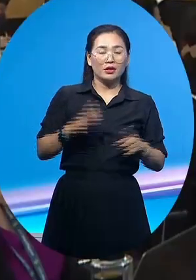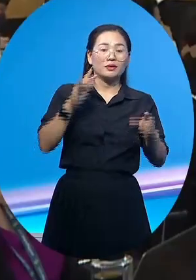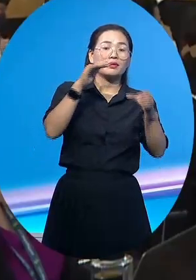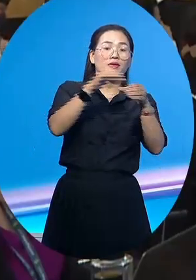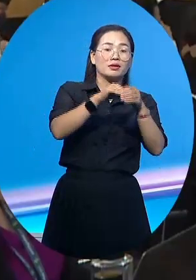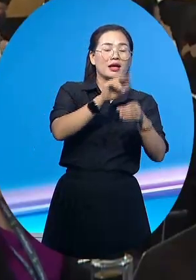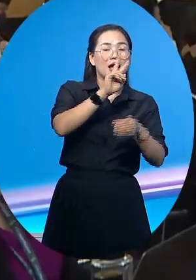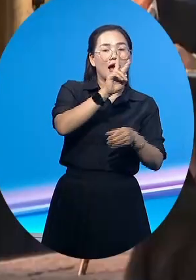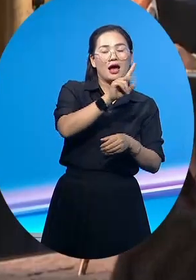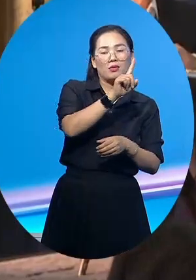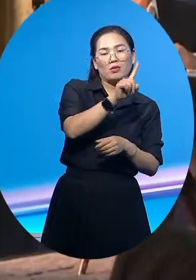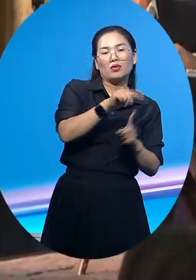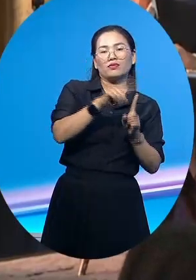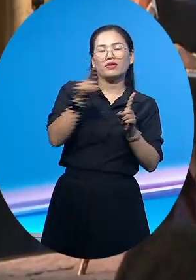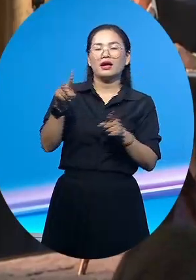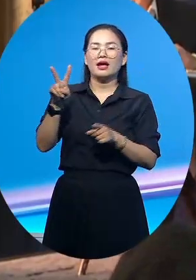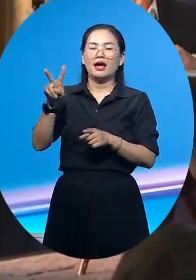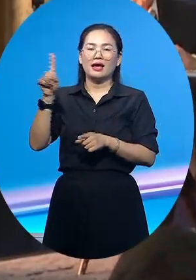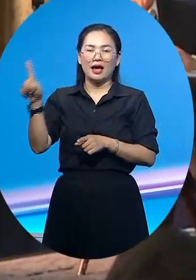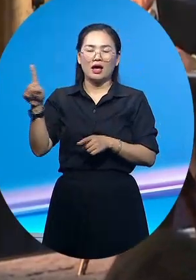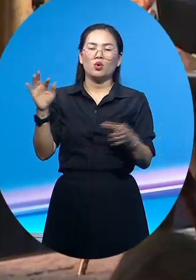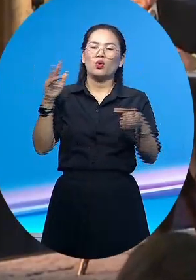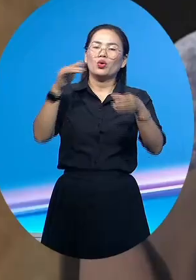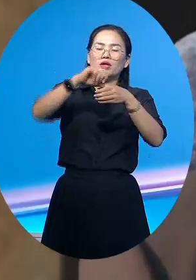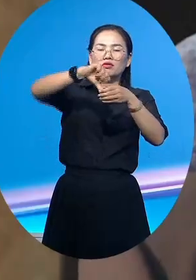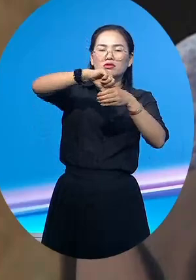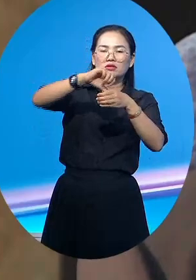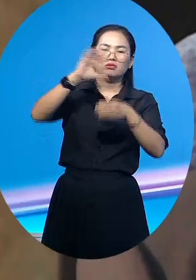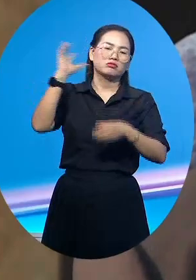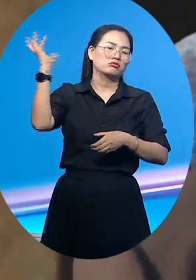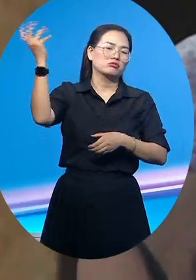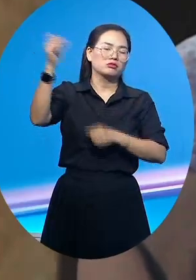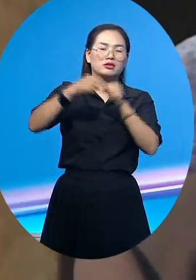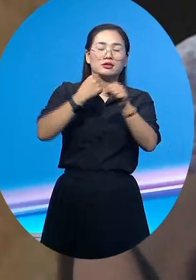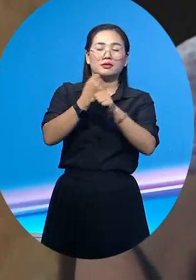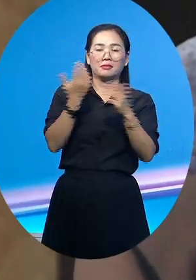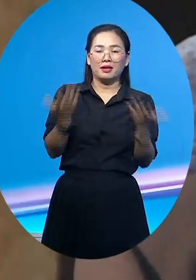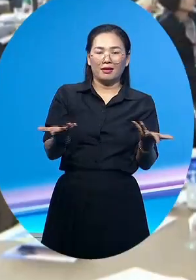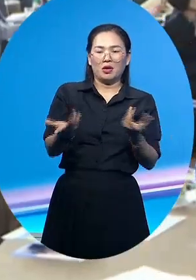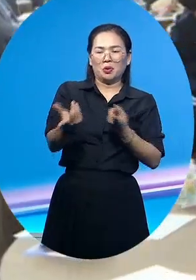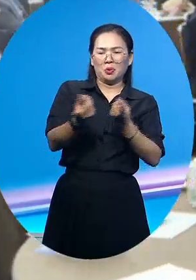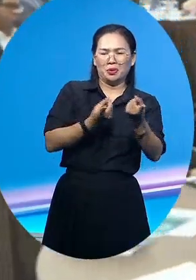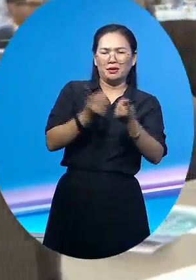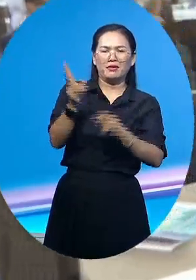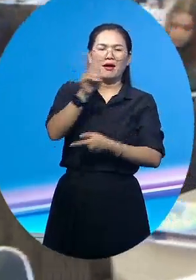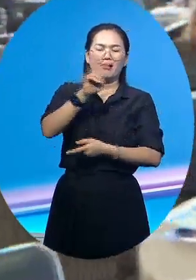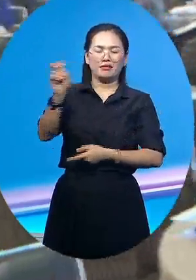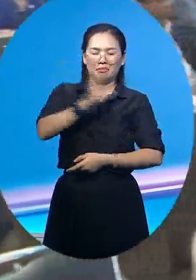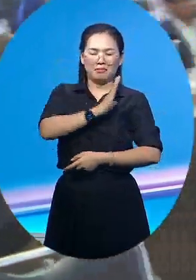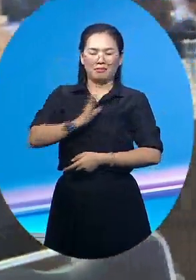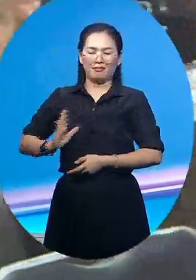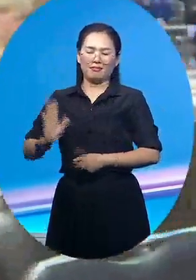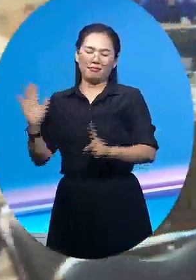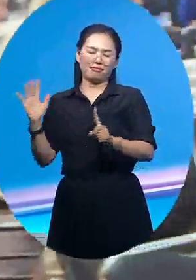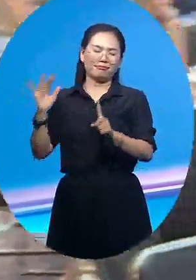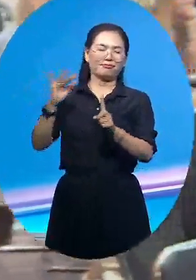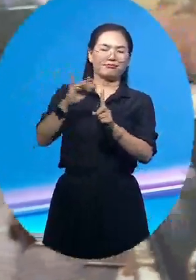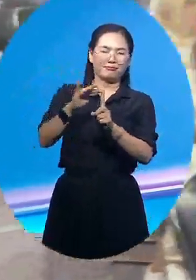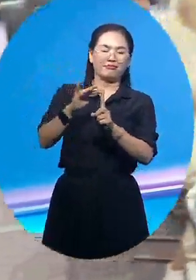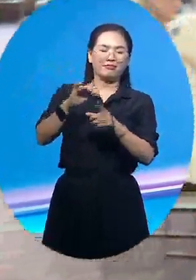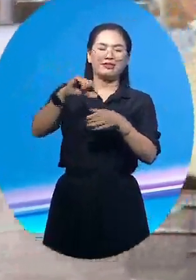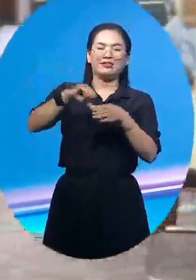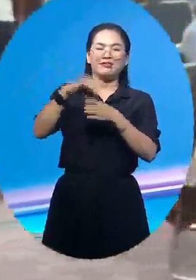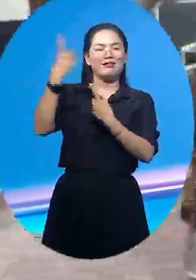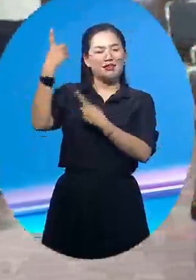2 ngày 21 và 22 tháng 6 hội nghị sửa toàn cầu năm nay thu hút sự tham dự của hơn 200 đại diện các tổ chức đơn vị trong